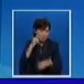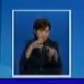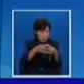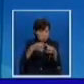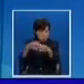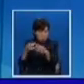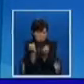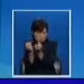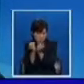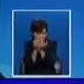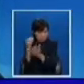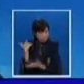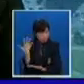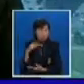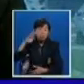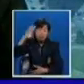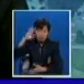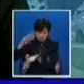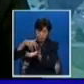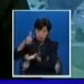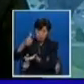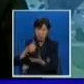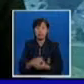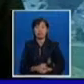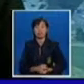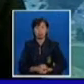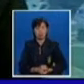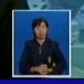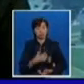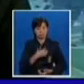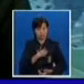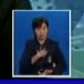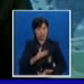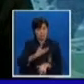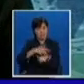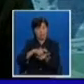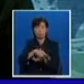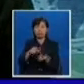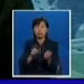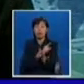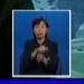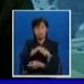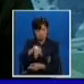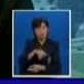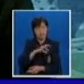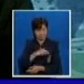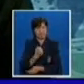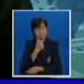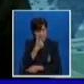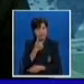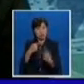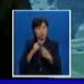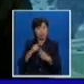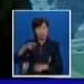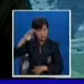ท็จจริงเป็นยังไงคะท่านผบ.ทบ.คะ ก็อยากเรียนสังคมให้เชื่อมั่นนะครับว่ากองทัพของเราเนี่ยยังเป็นกองทัพของชา